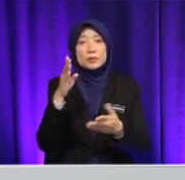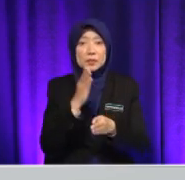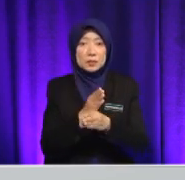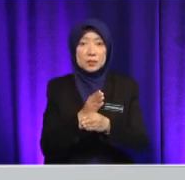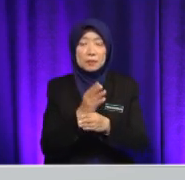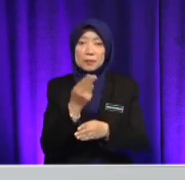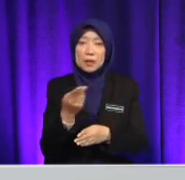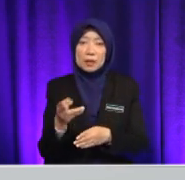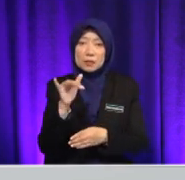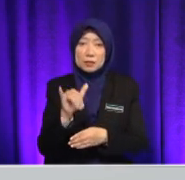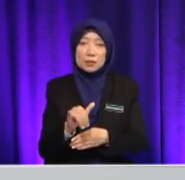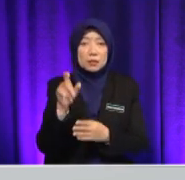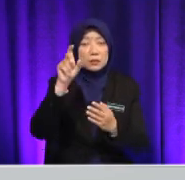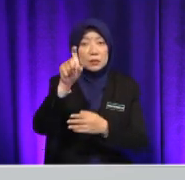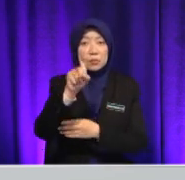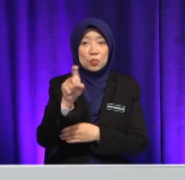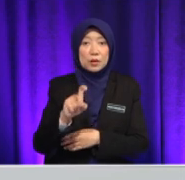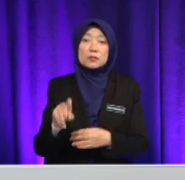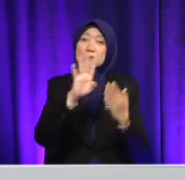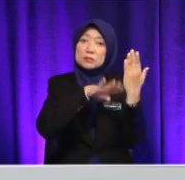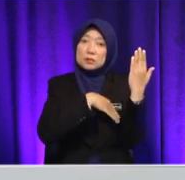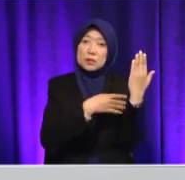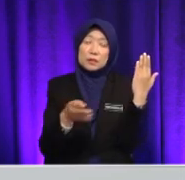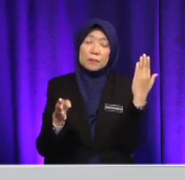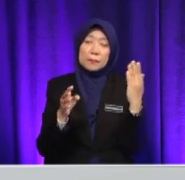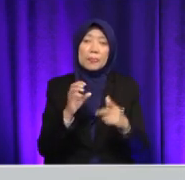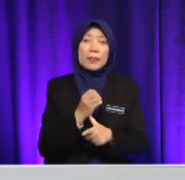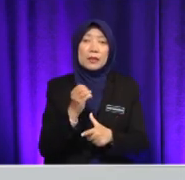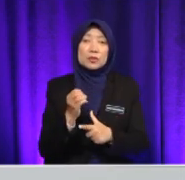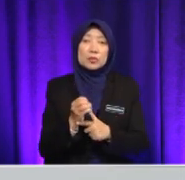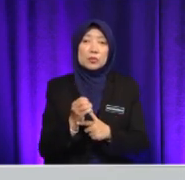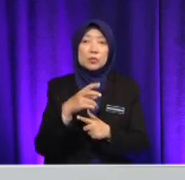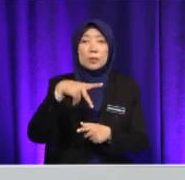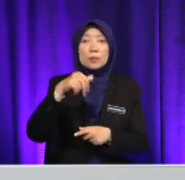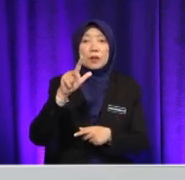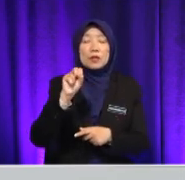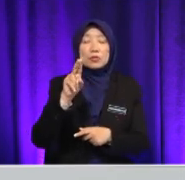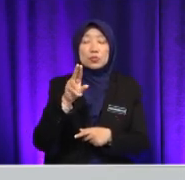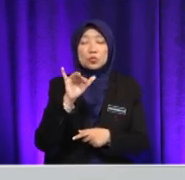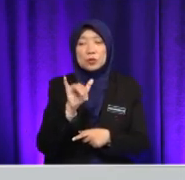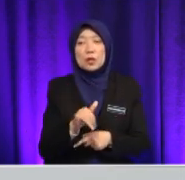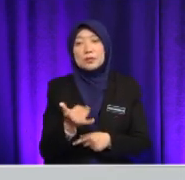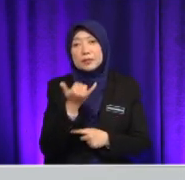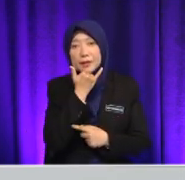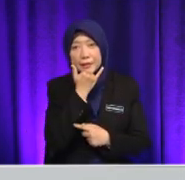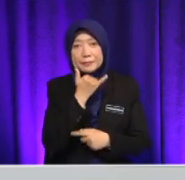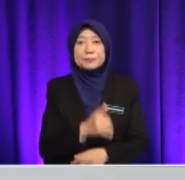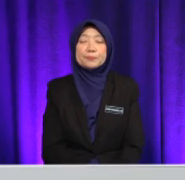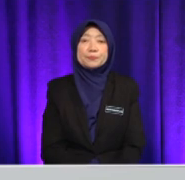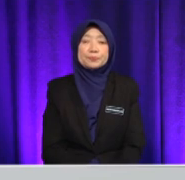banyak digunakan untuk semburan cat dan palsu yang tidak berkaitan dalam ruang jawaban oke ya